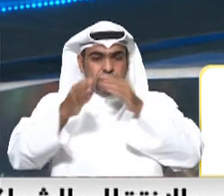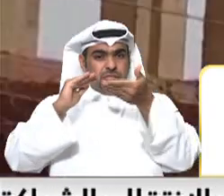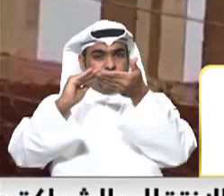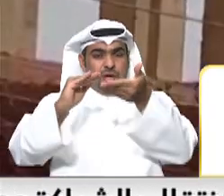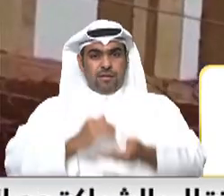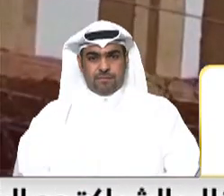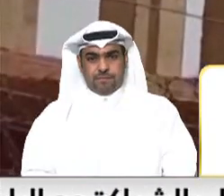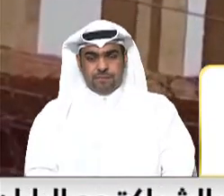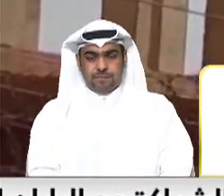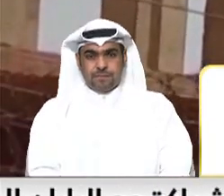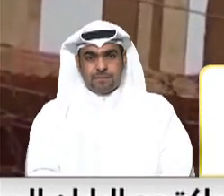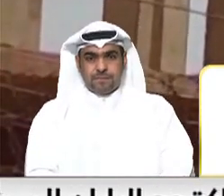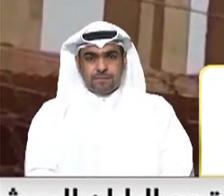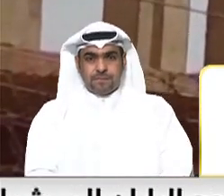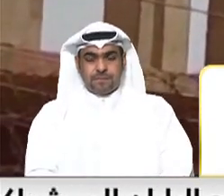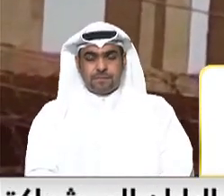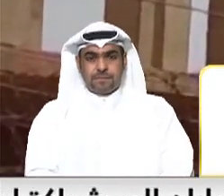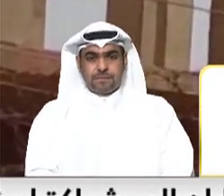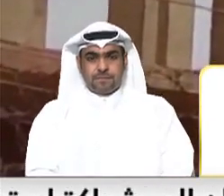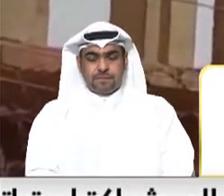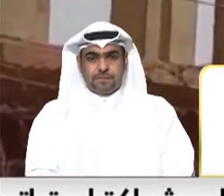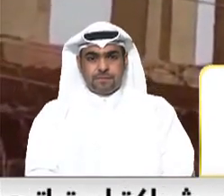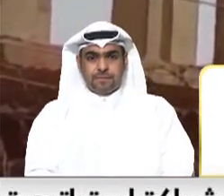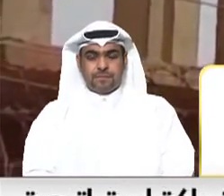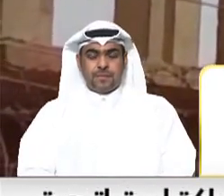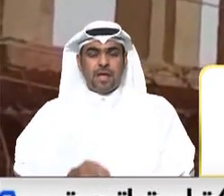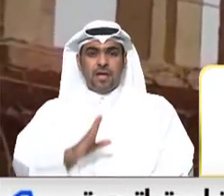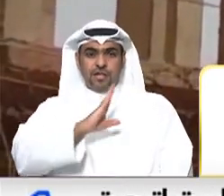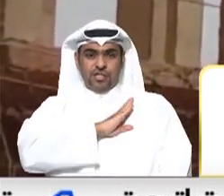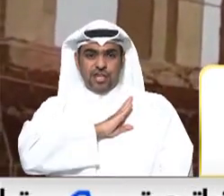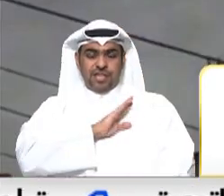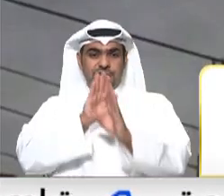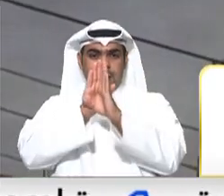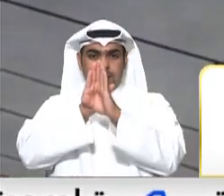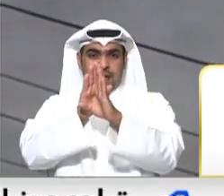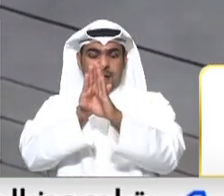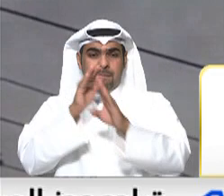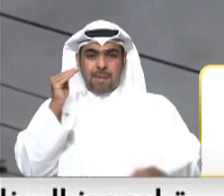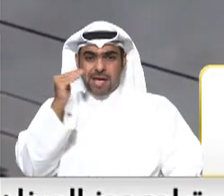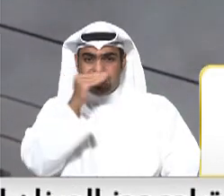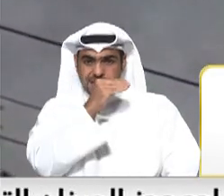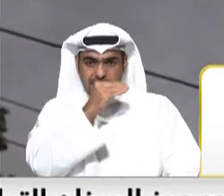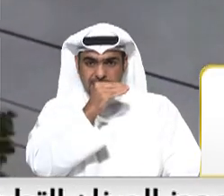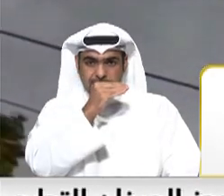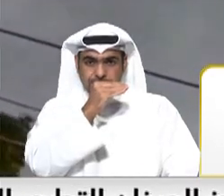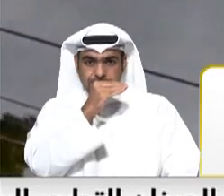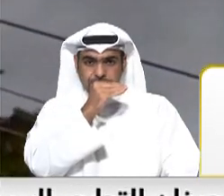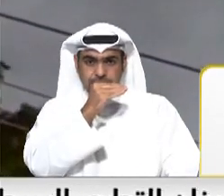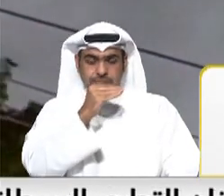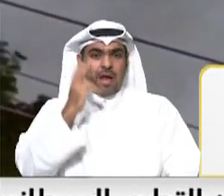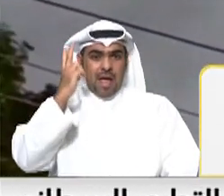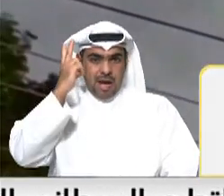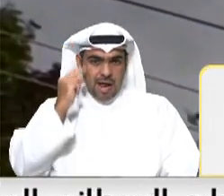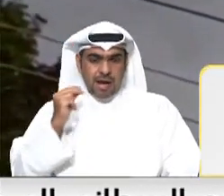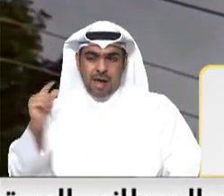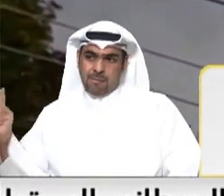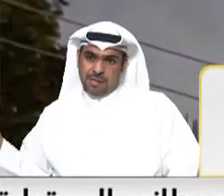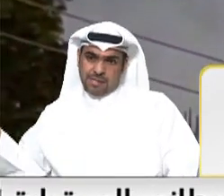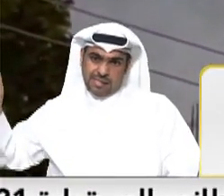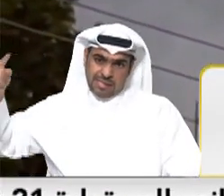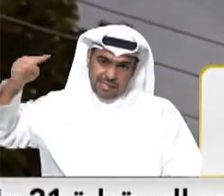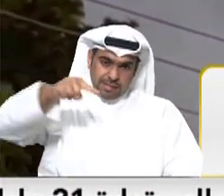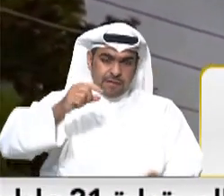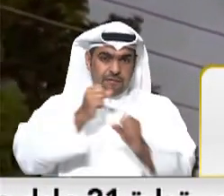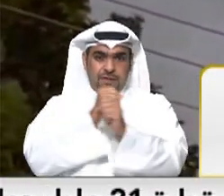المدنيين بعد هجوم فاشل للدعم السريع الجيش السوداني يضرب بعص من حديد حيث شن